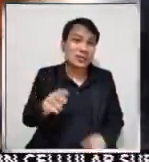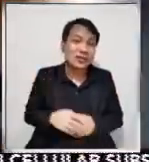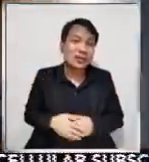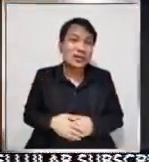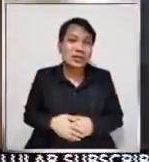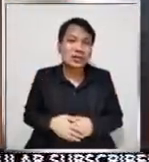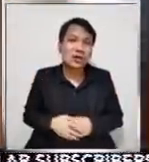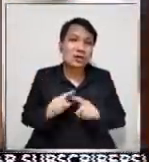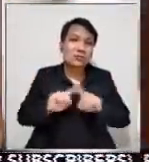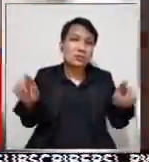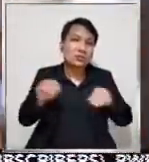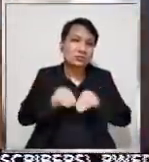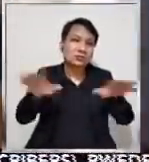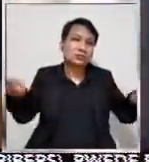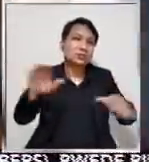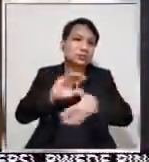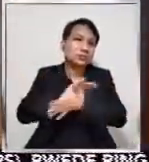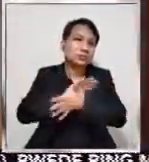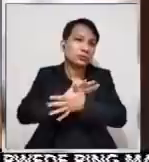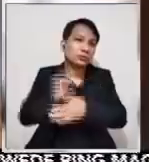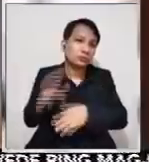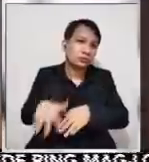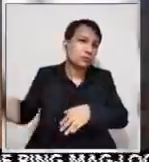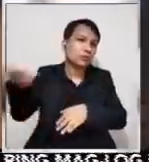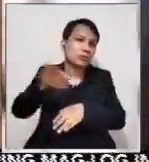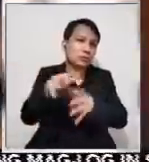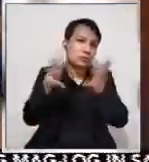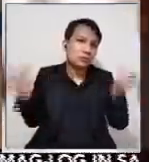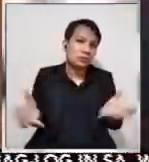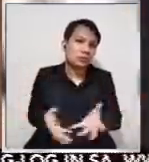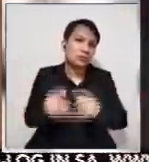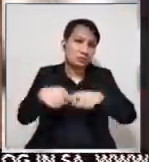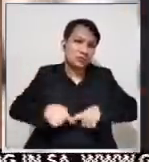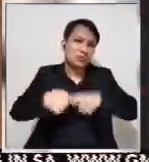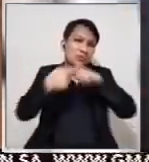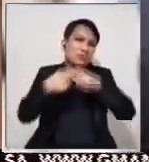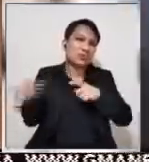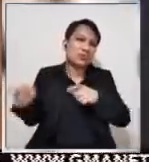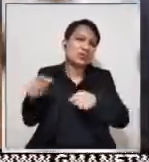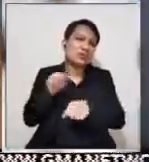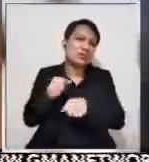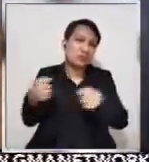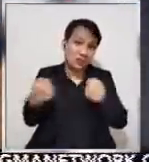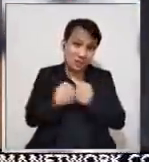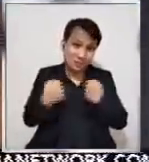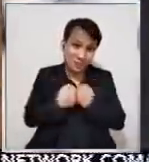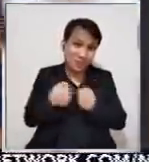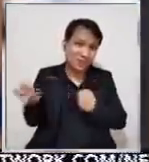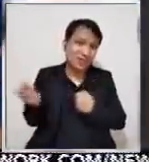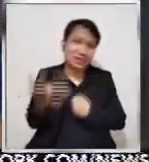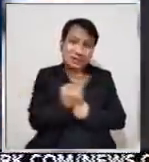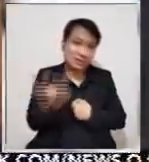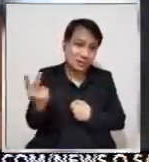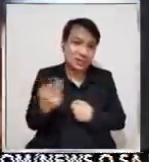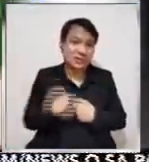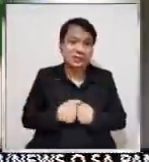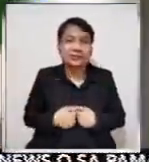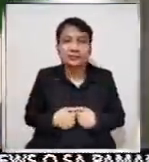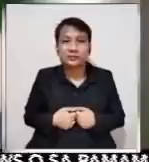ang COVID-19 virus sa buong mundo at suspended indefinitely ang inaantabayan ng bakbaka ng dalawang knockout